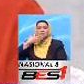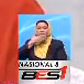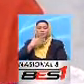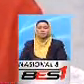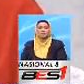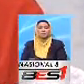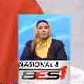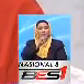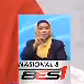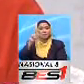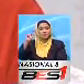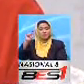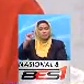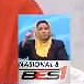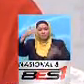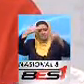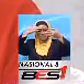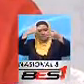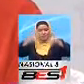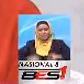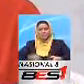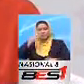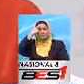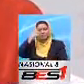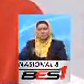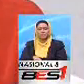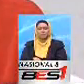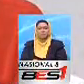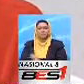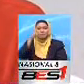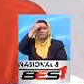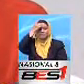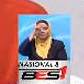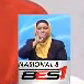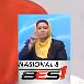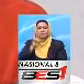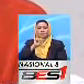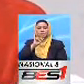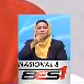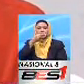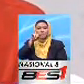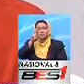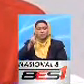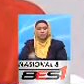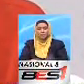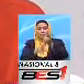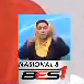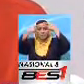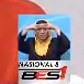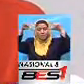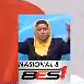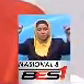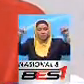memutuskan supaya yang amat berhormat Datuk Seri Dr Zahid naib presiden yang menjalankan